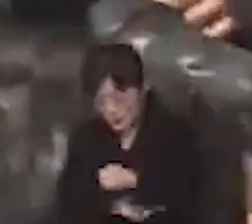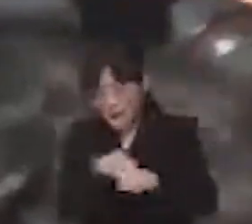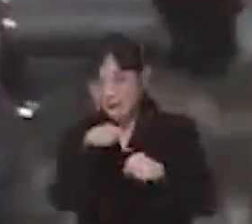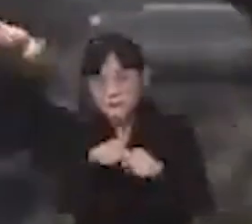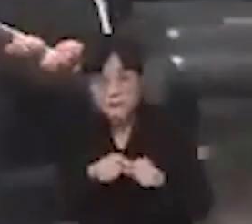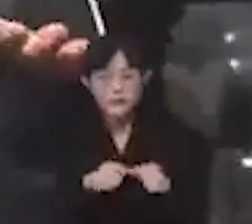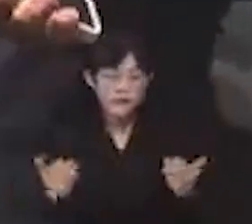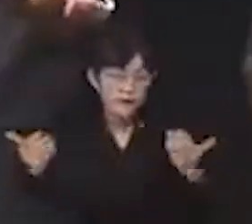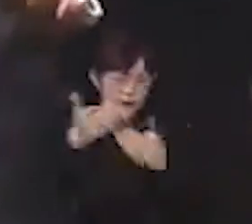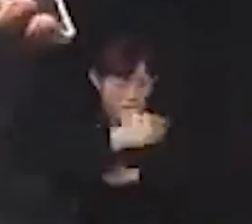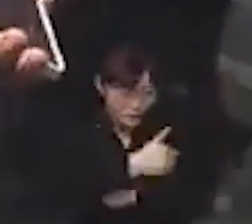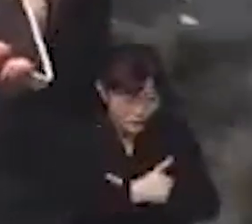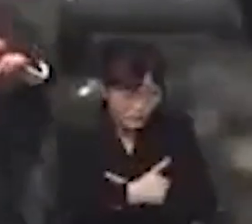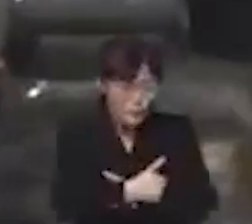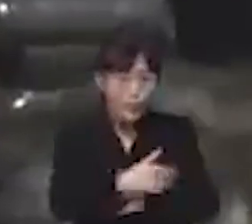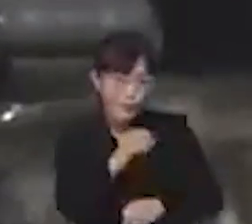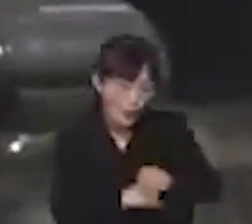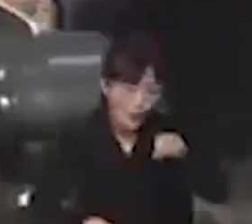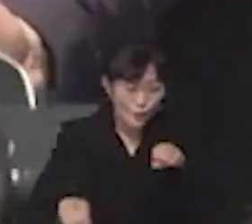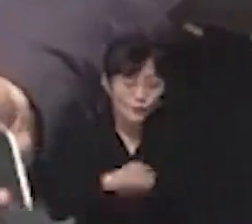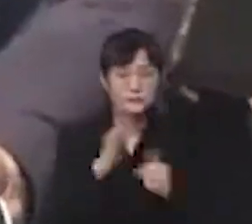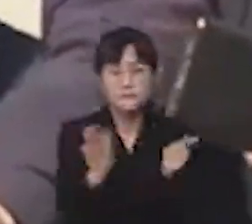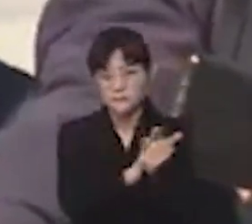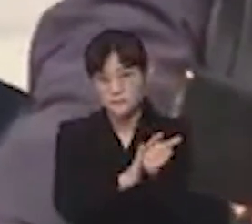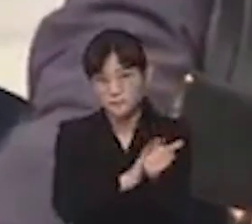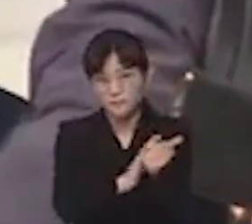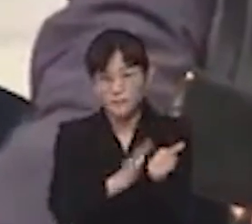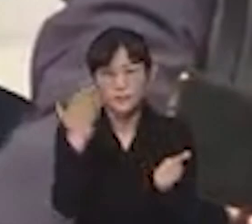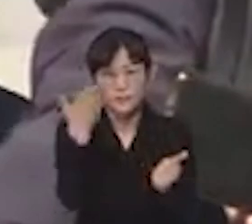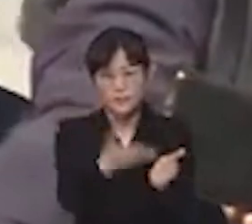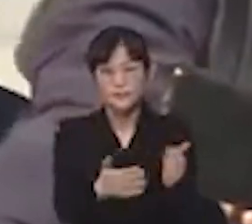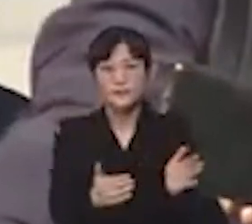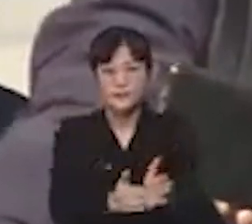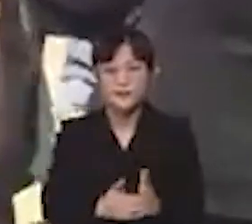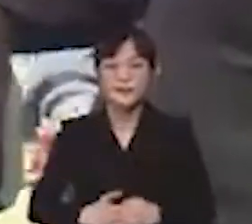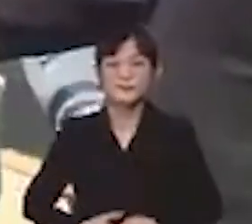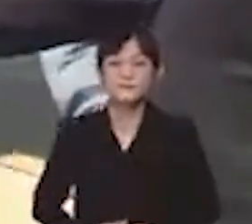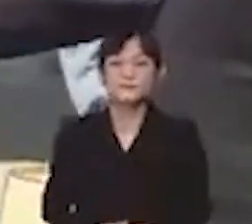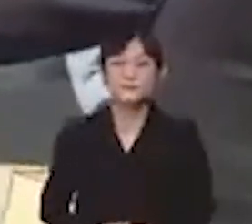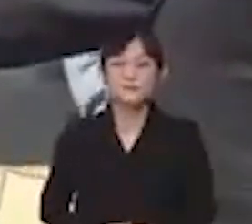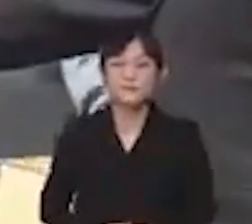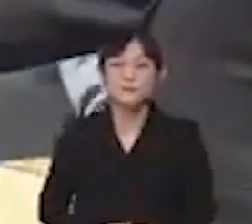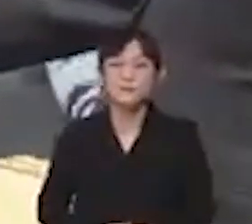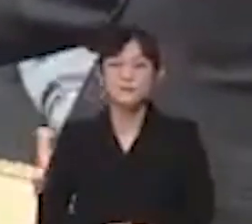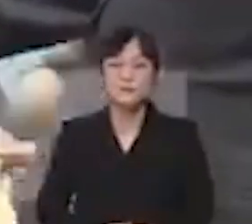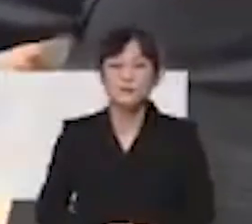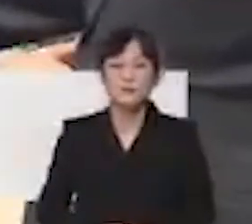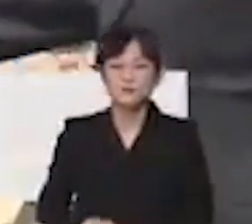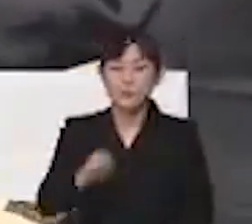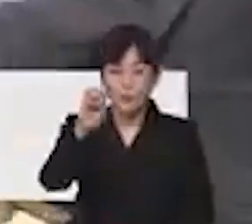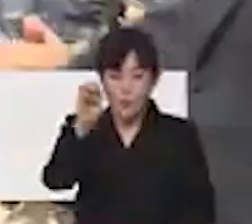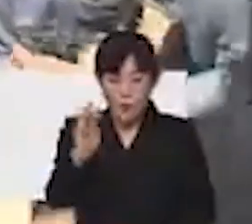씨를 안아주며 되려 힘들었을 전 씨의 마음을 위로했습니다. 여기까지 옆에